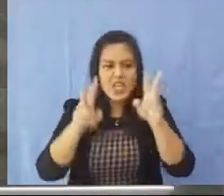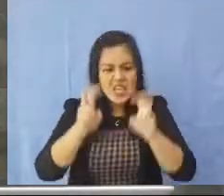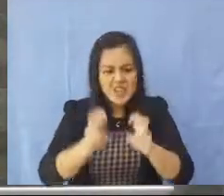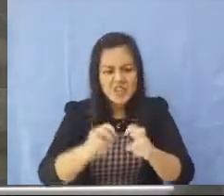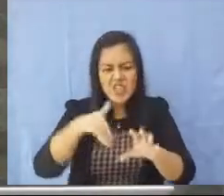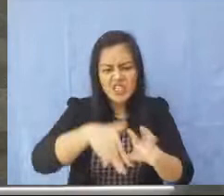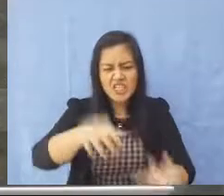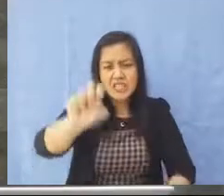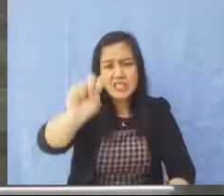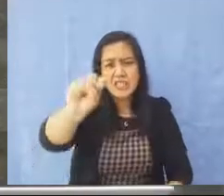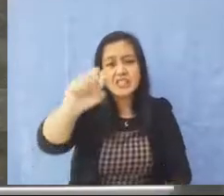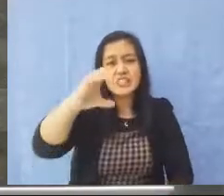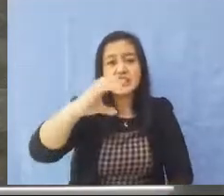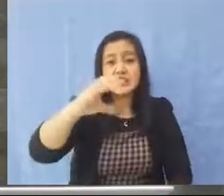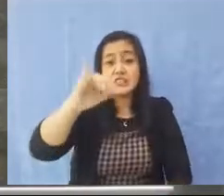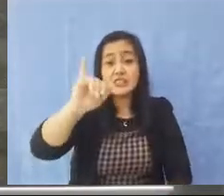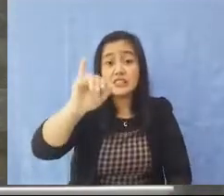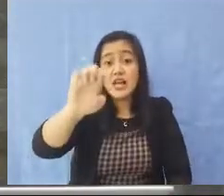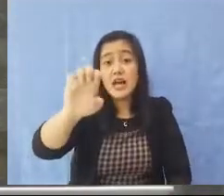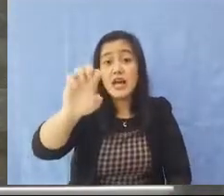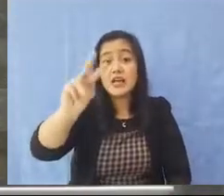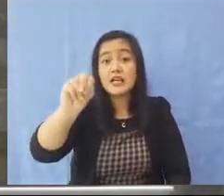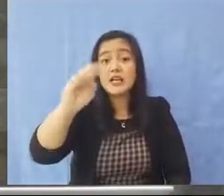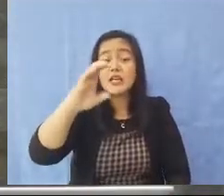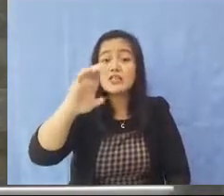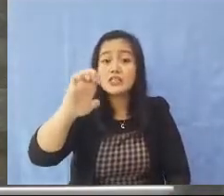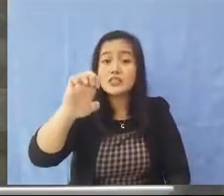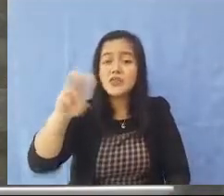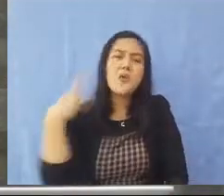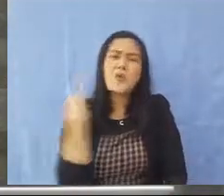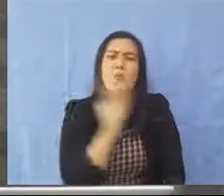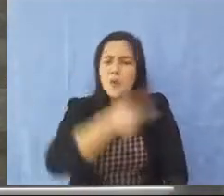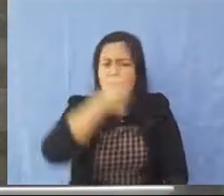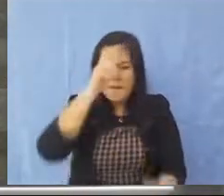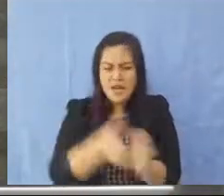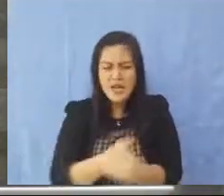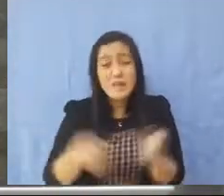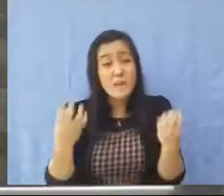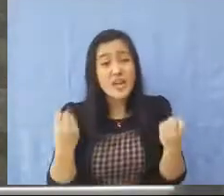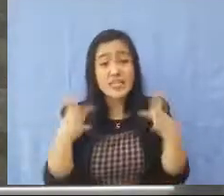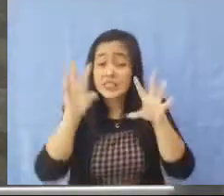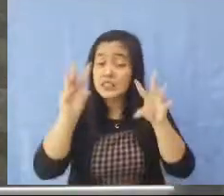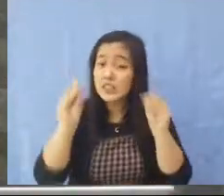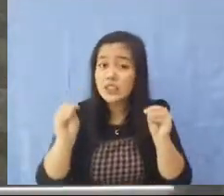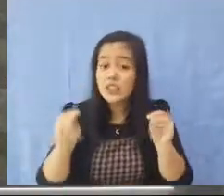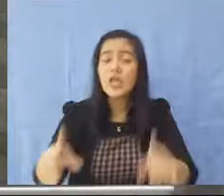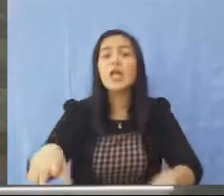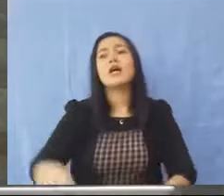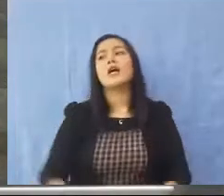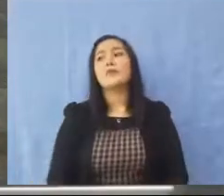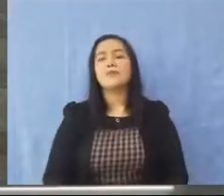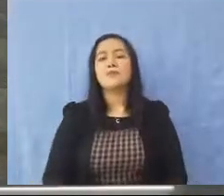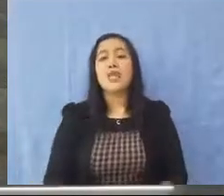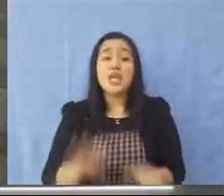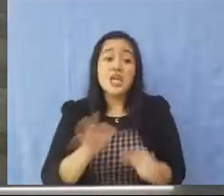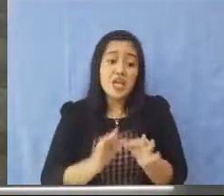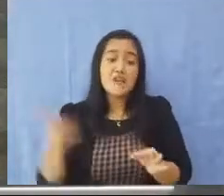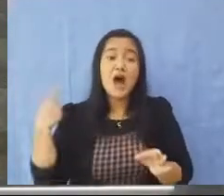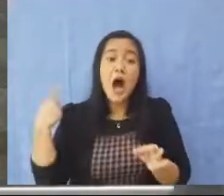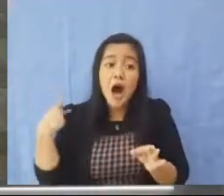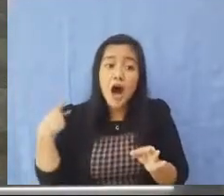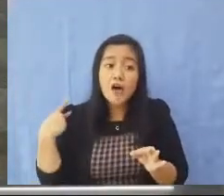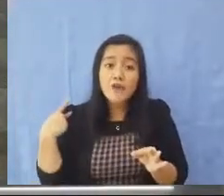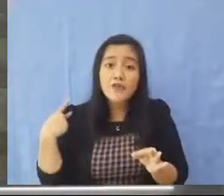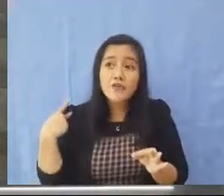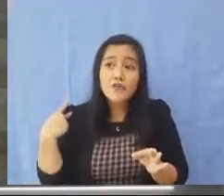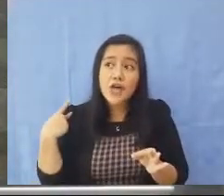eh, sa science, may pinaniniwalaan tayong the law of cause and effect. So, if there is an effect, there should be a